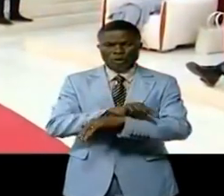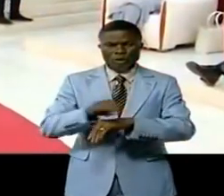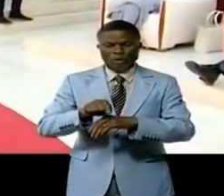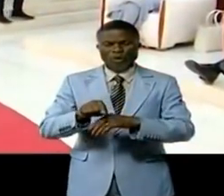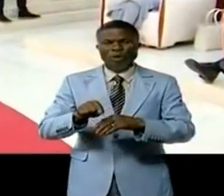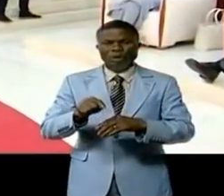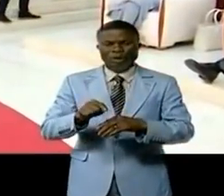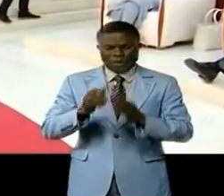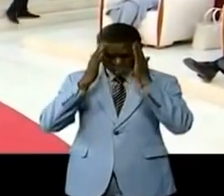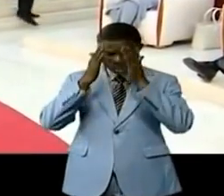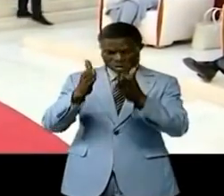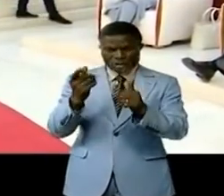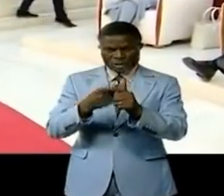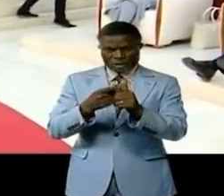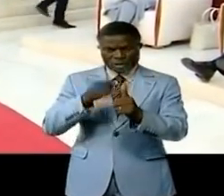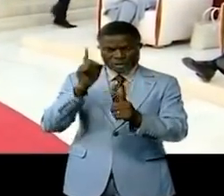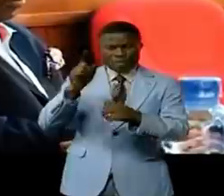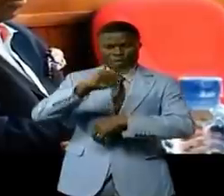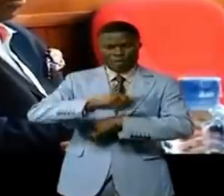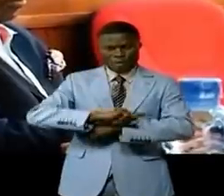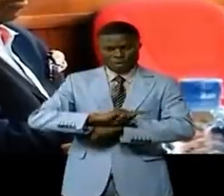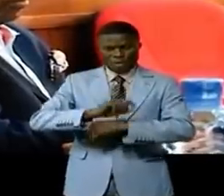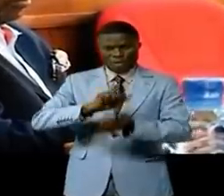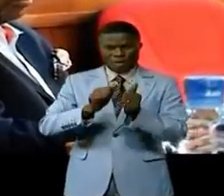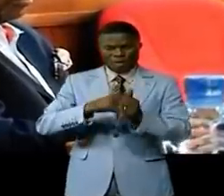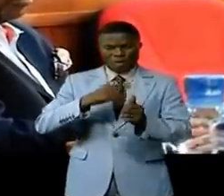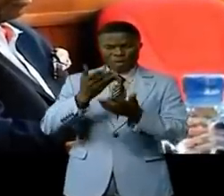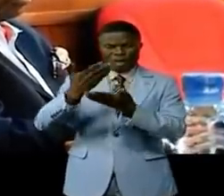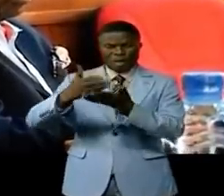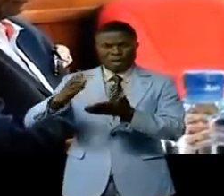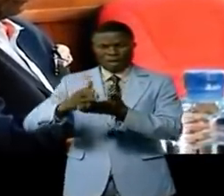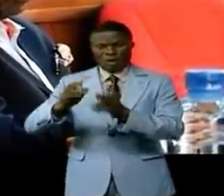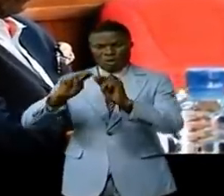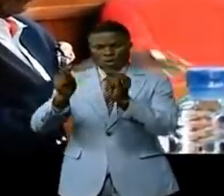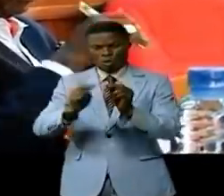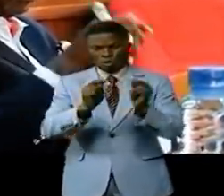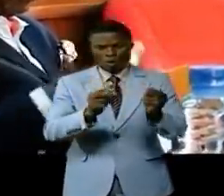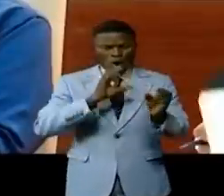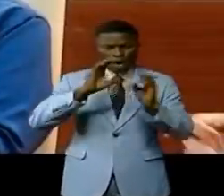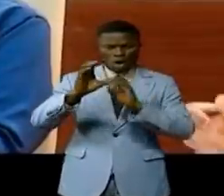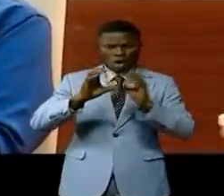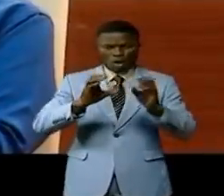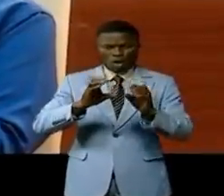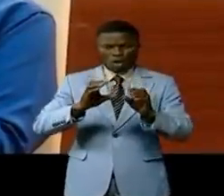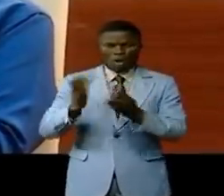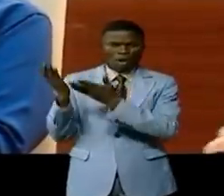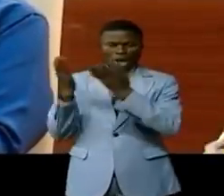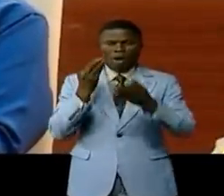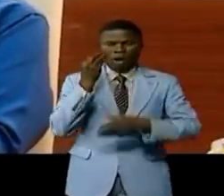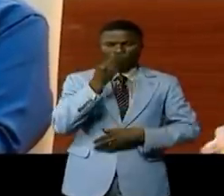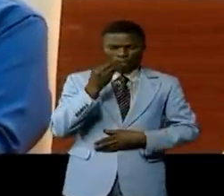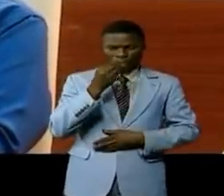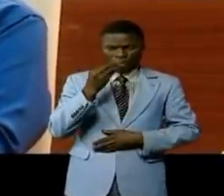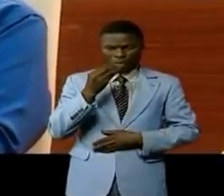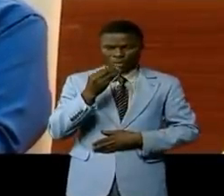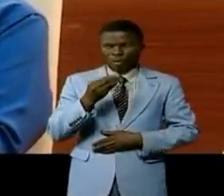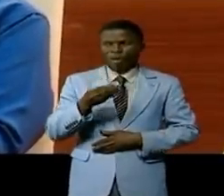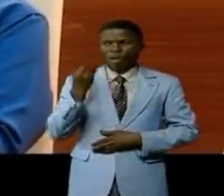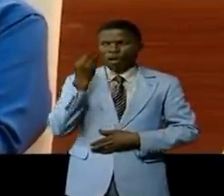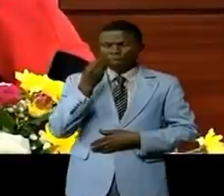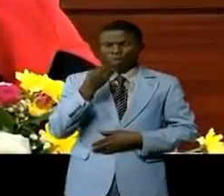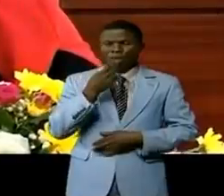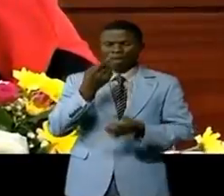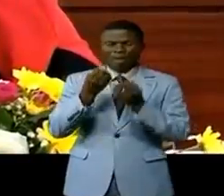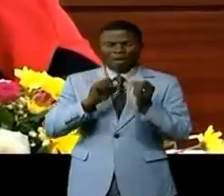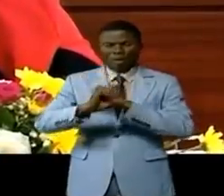sont focalisées en cette première journée sur le département de la cellule de communication et le porte-parole. Dans sa prise de parole en